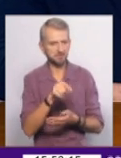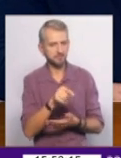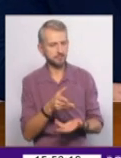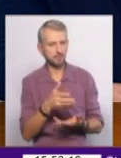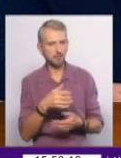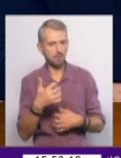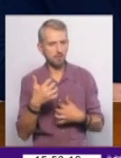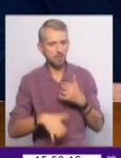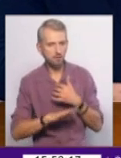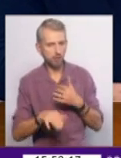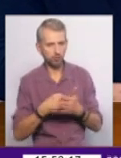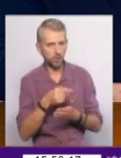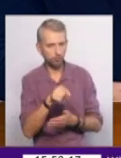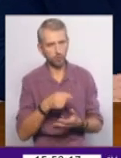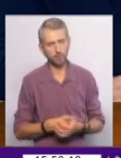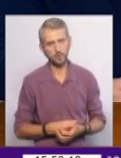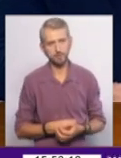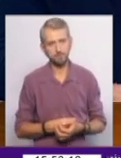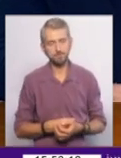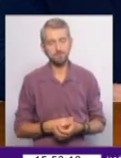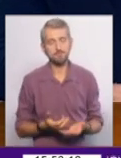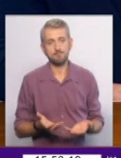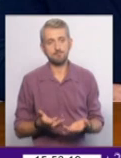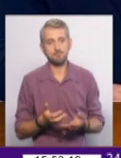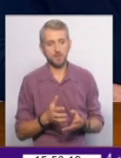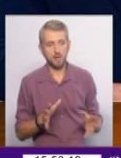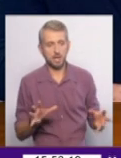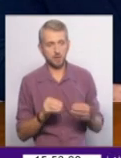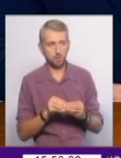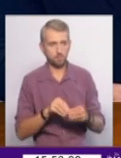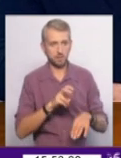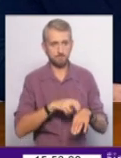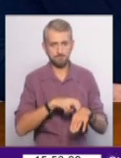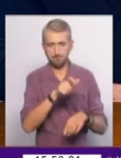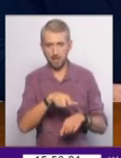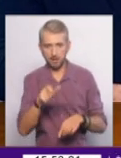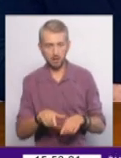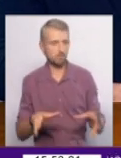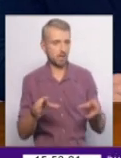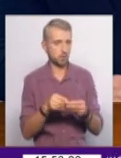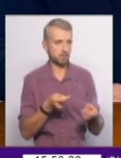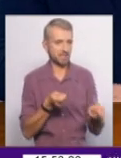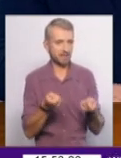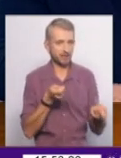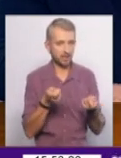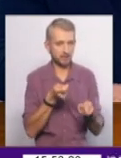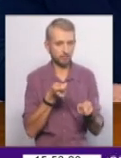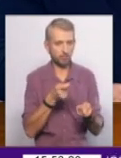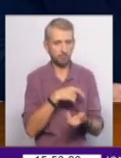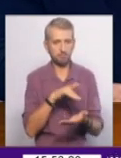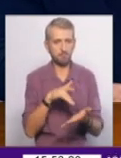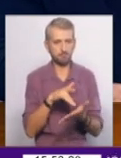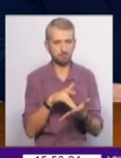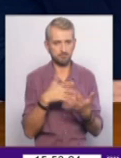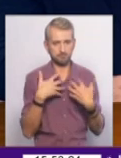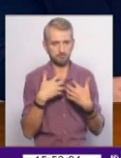не байдужа до цього, тому якраз от разом з медиками, разом з керівництвом міськздраву, так,